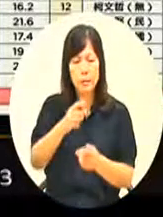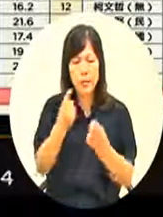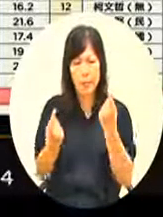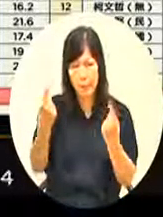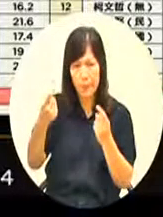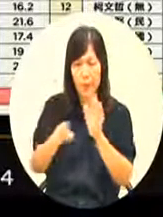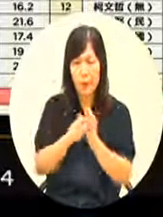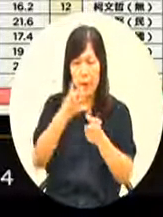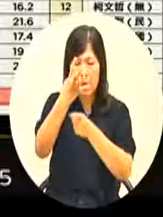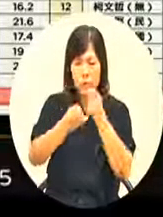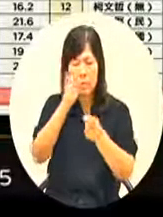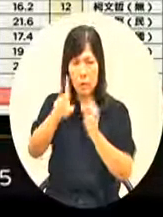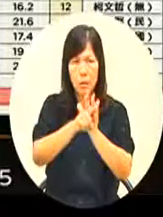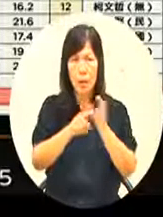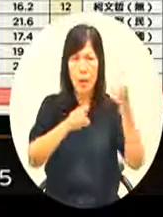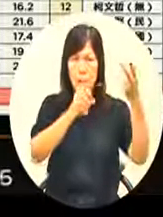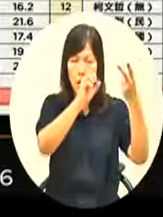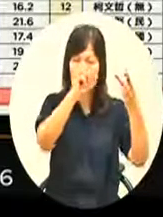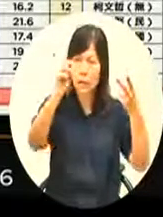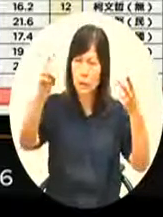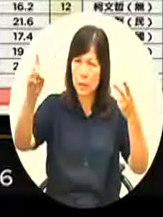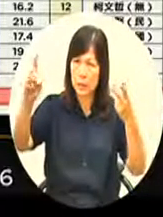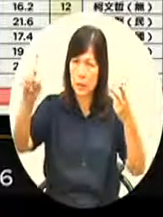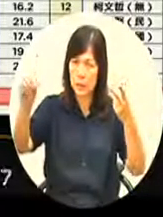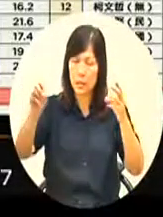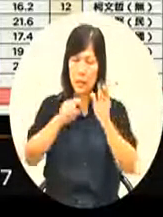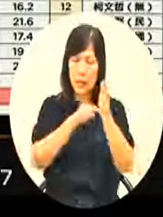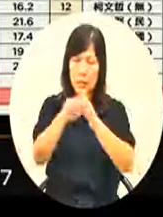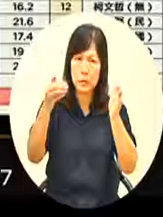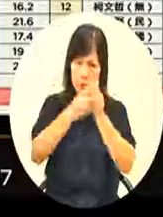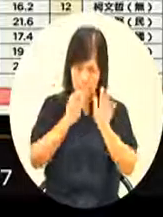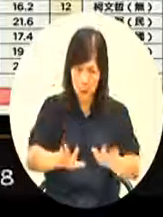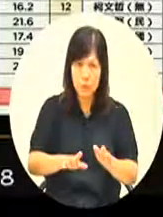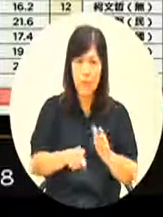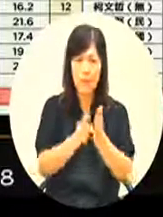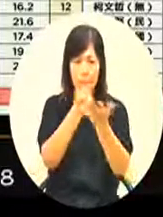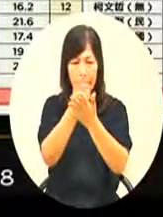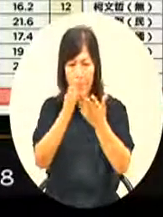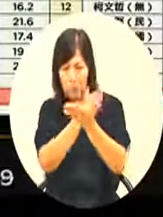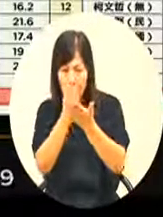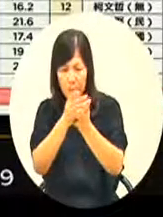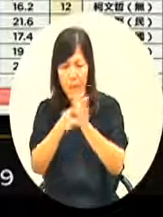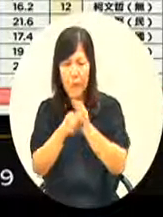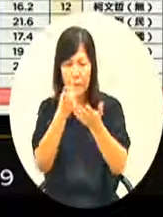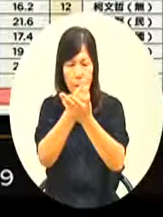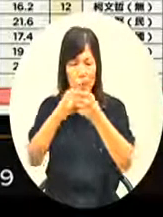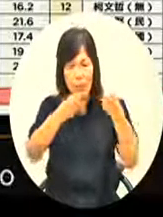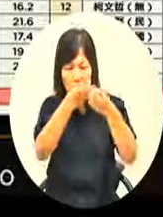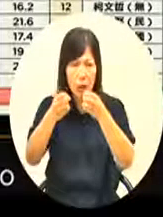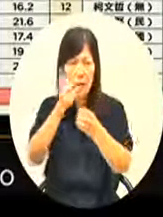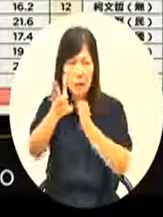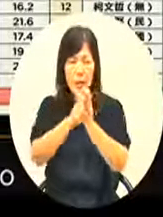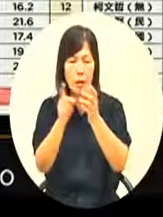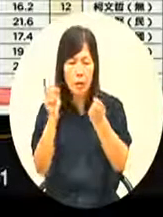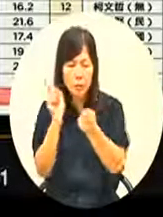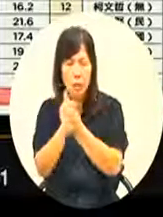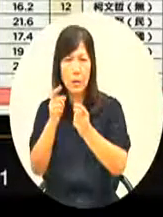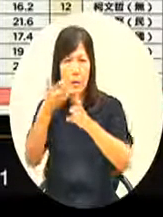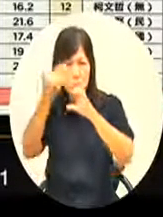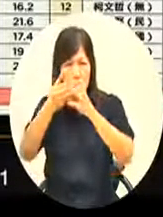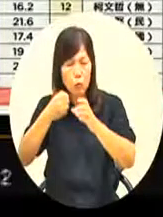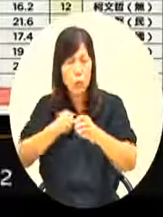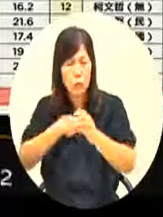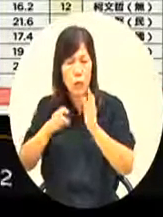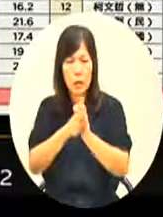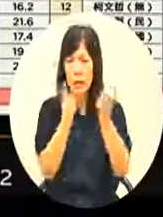了好几年了，从2010一直做到现在。那这个评比其实大家在讨论，其实媒体上大家可能比较知道的是说，